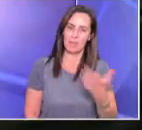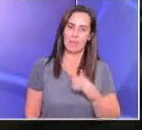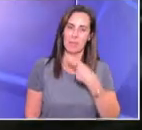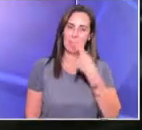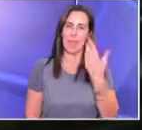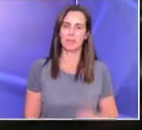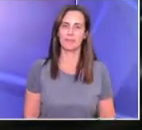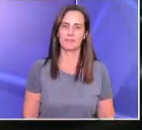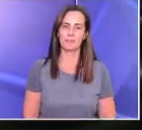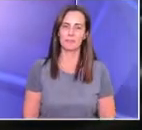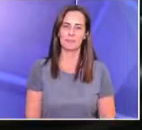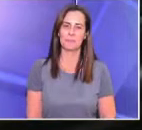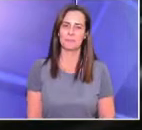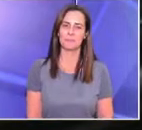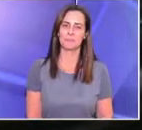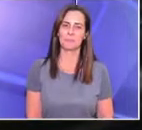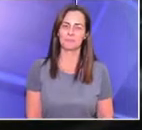מדבר.